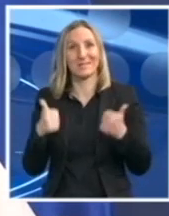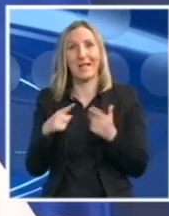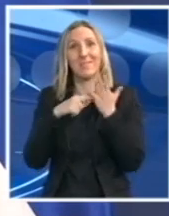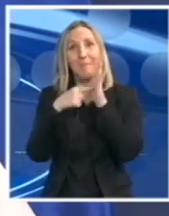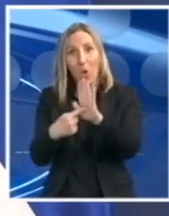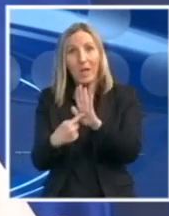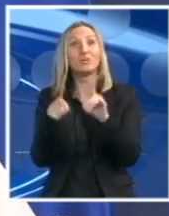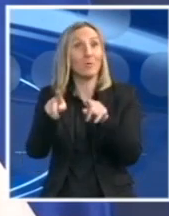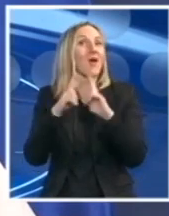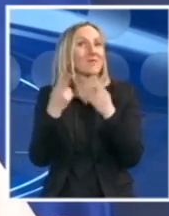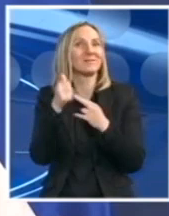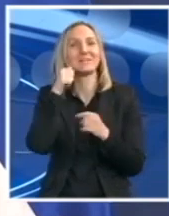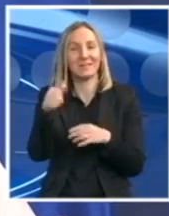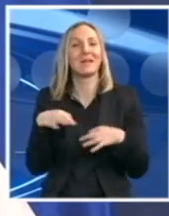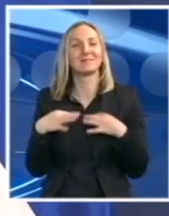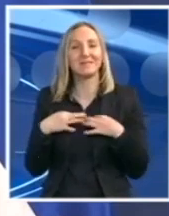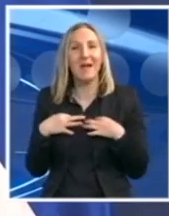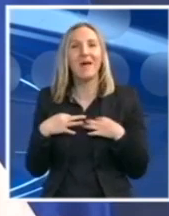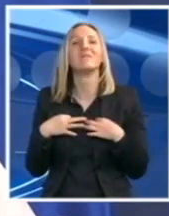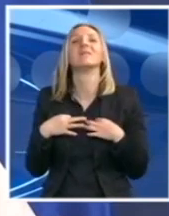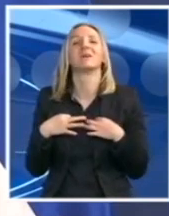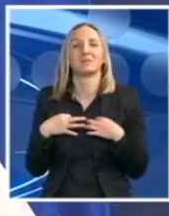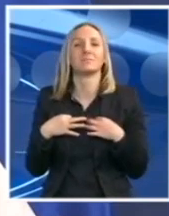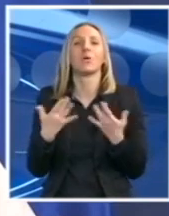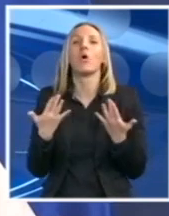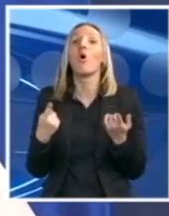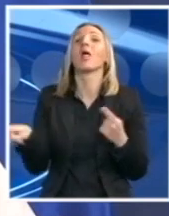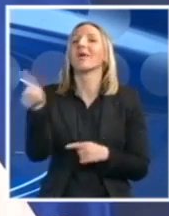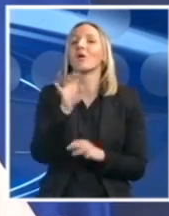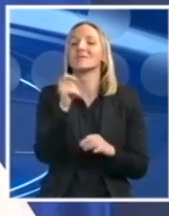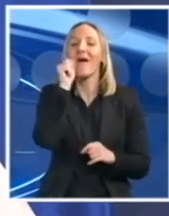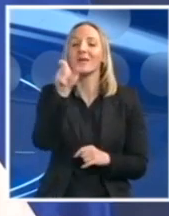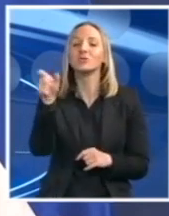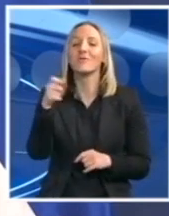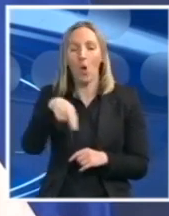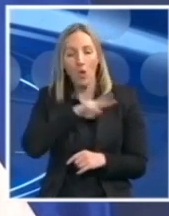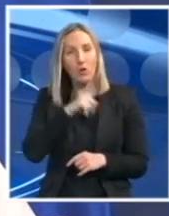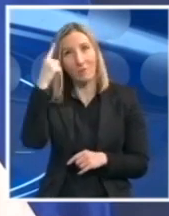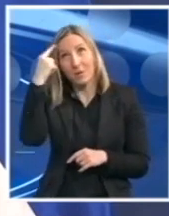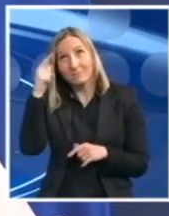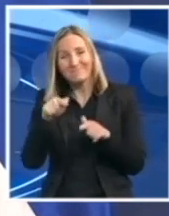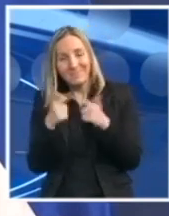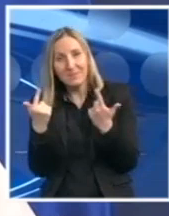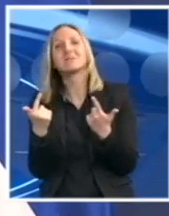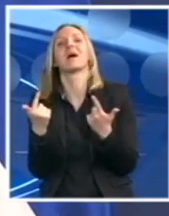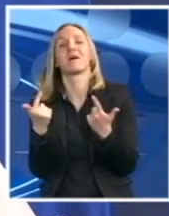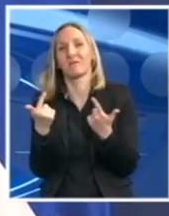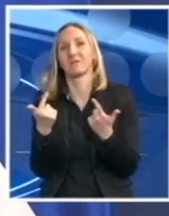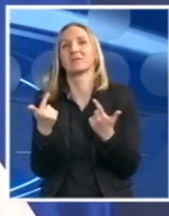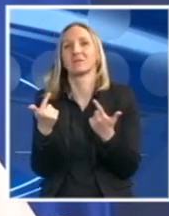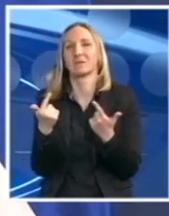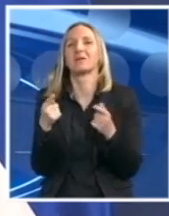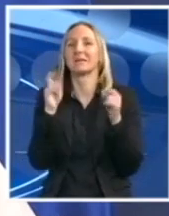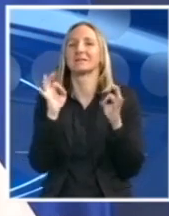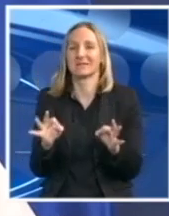i na ovaj Svetski dan zdravlja koliko smo odgovorni, koliko smo savesni, i onda je nesumnjivo